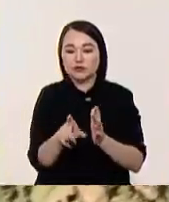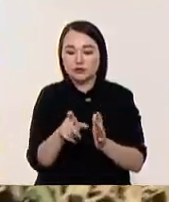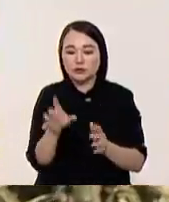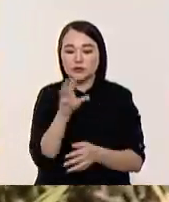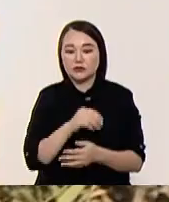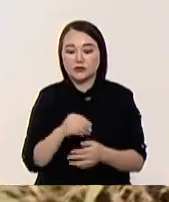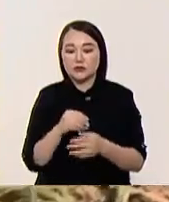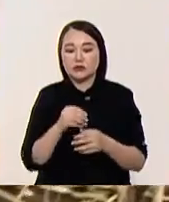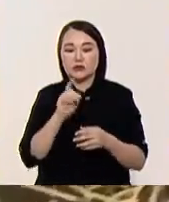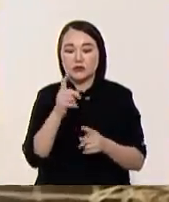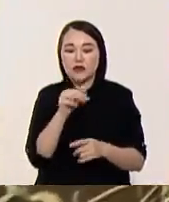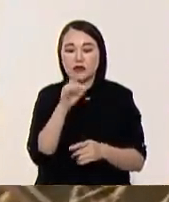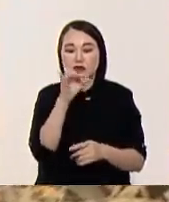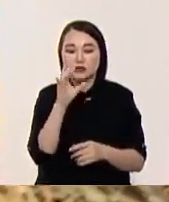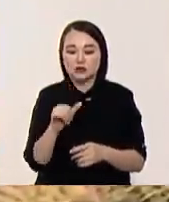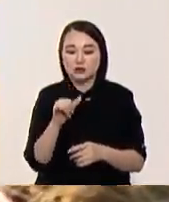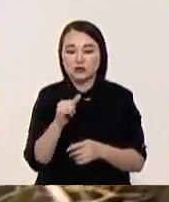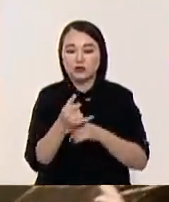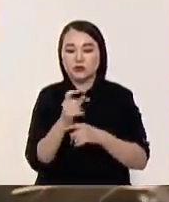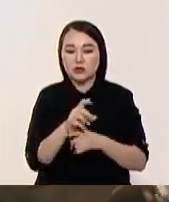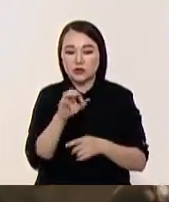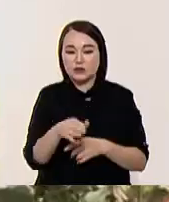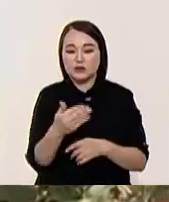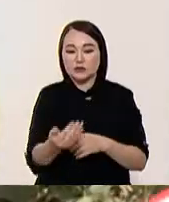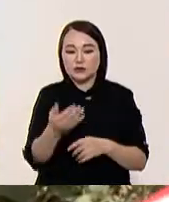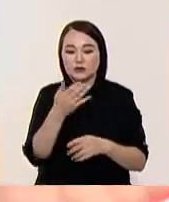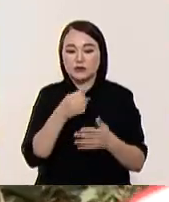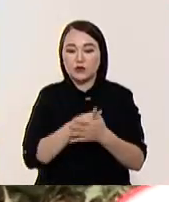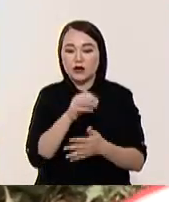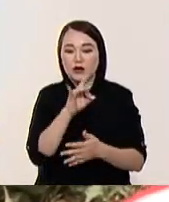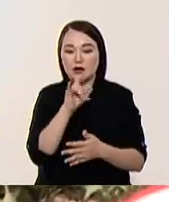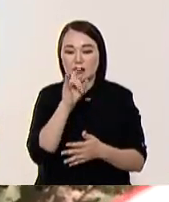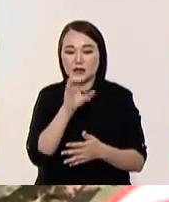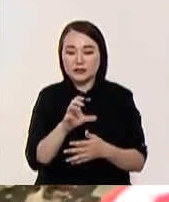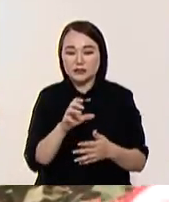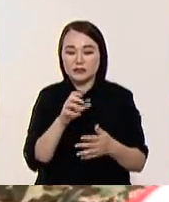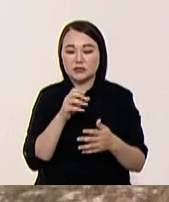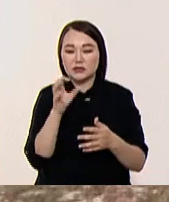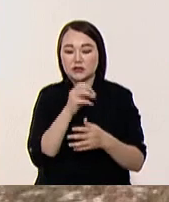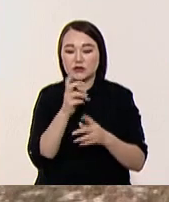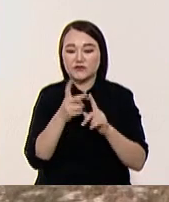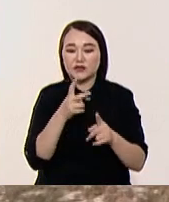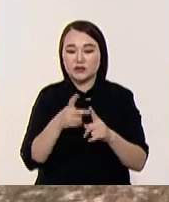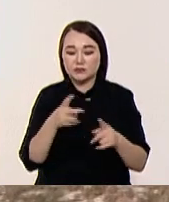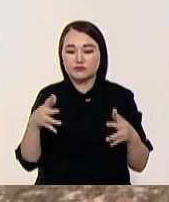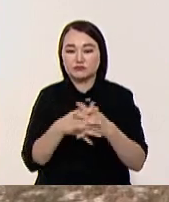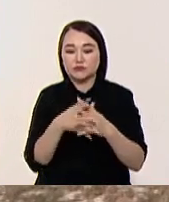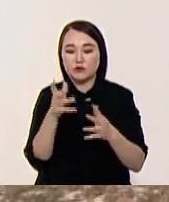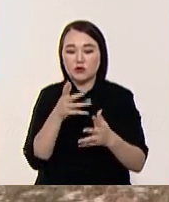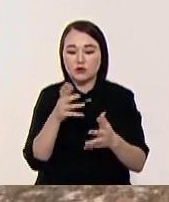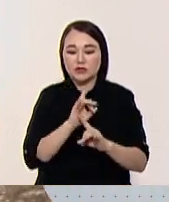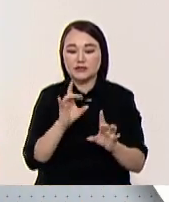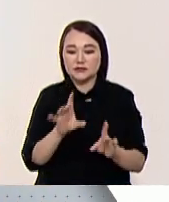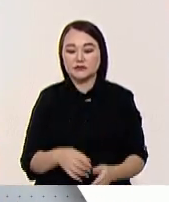идет там карасу. От него идет до Арыса, а Арыс стекает еще с Ирдарью. О каком уроне идет речь?